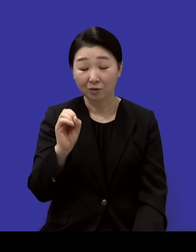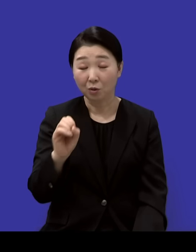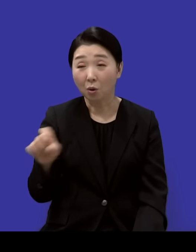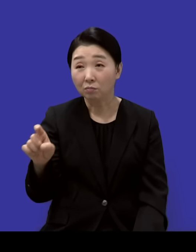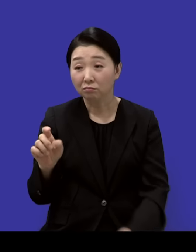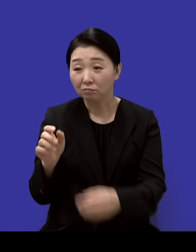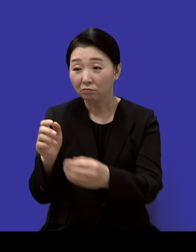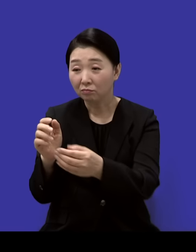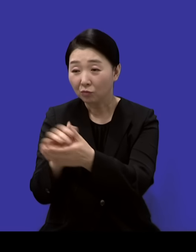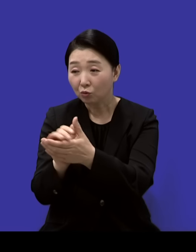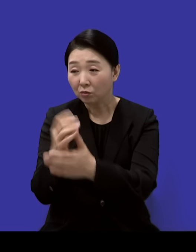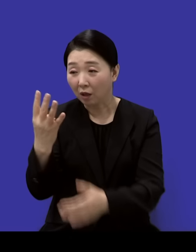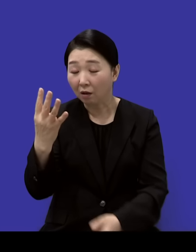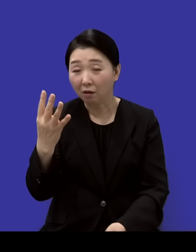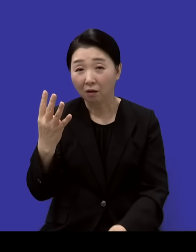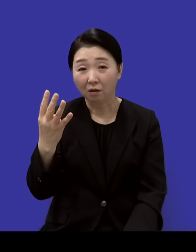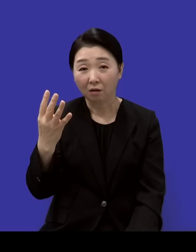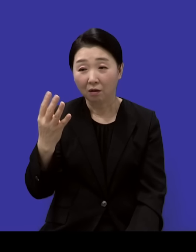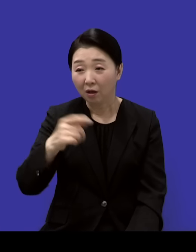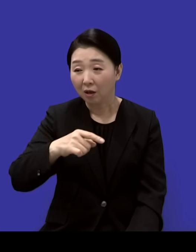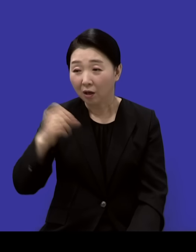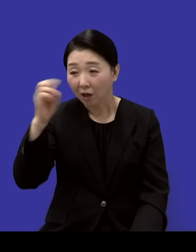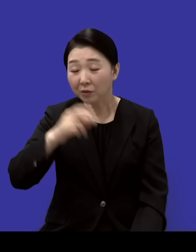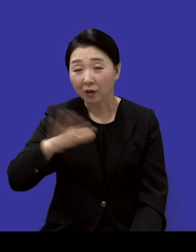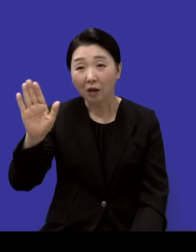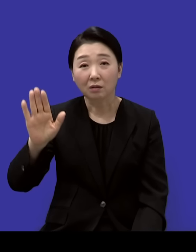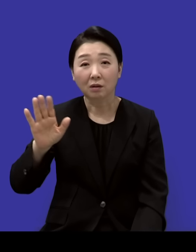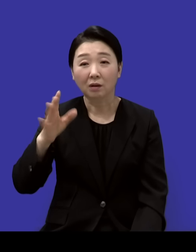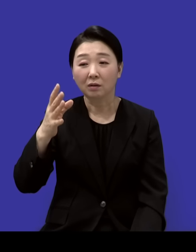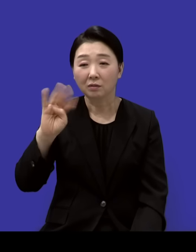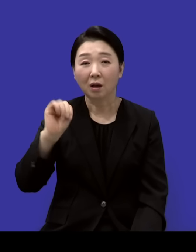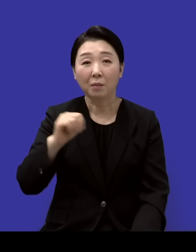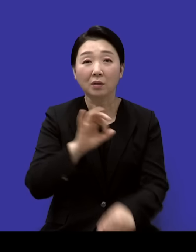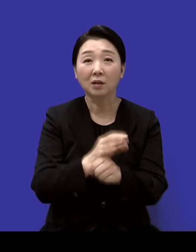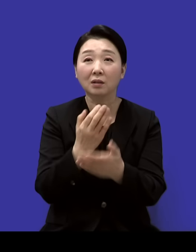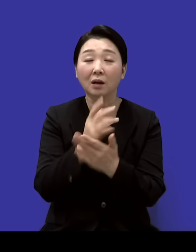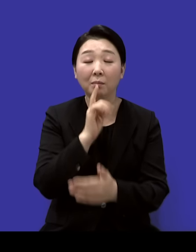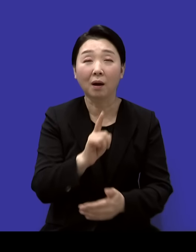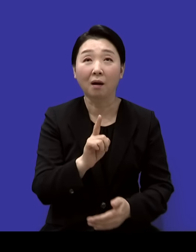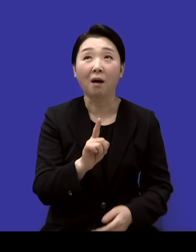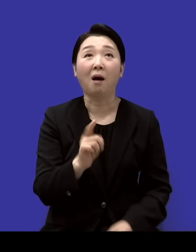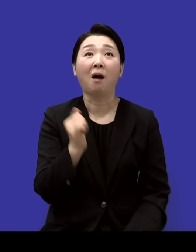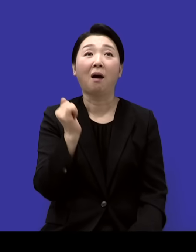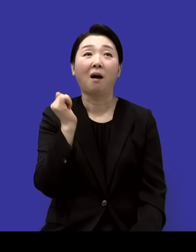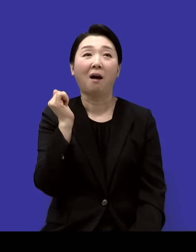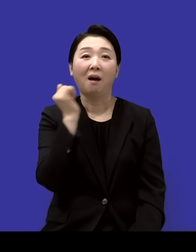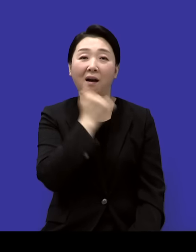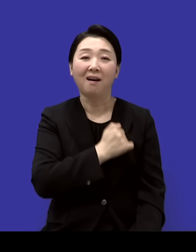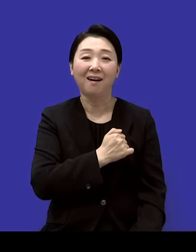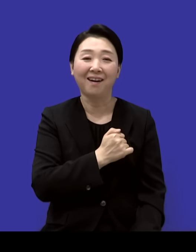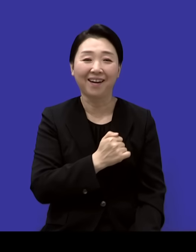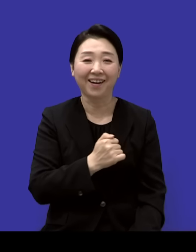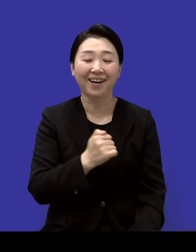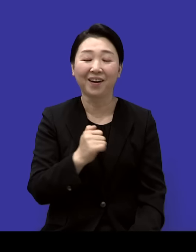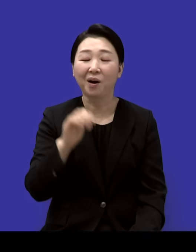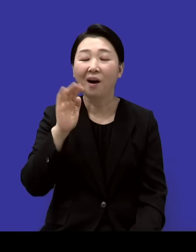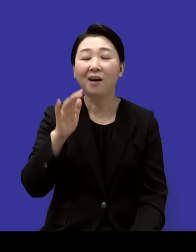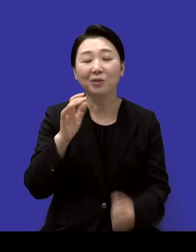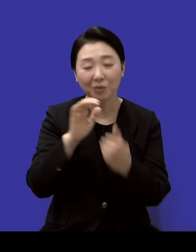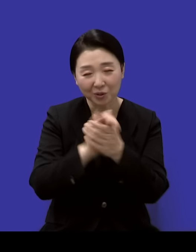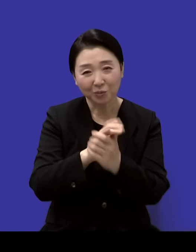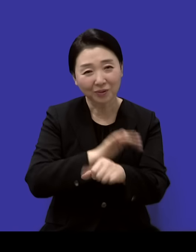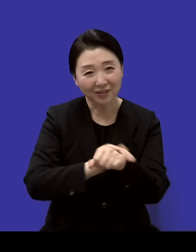이거 4만 원에 사주면 안 되냐. 아니 그 정도 기도빨 될 때 하나님 20억만 통장에 20억이면